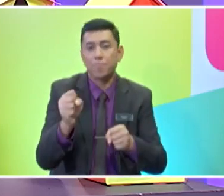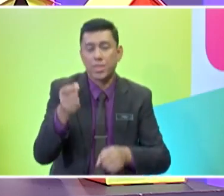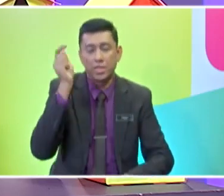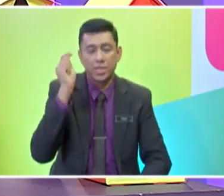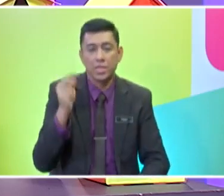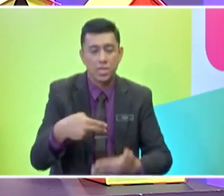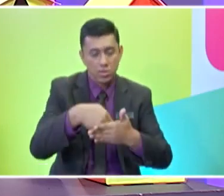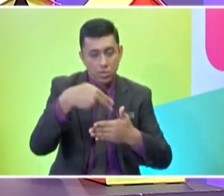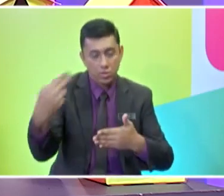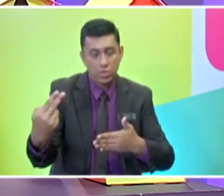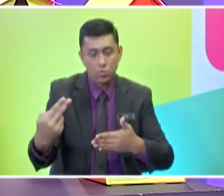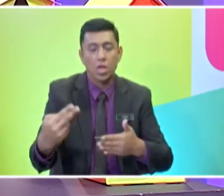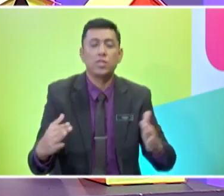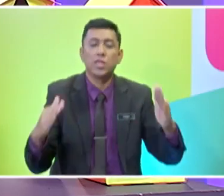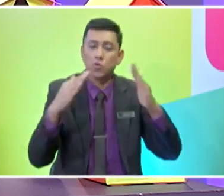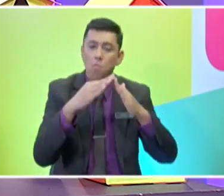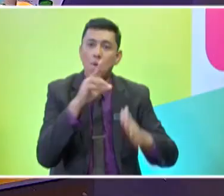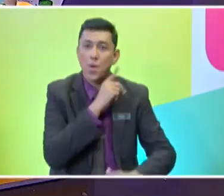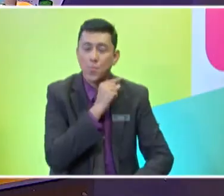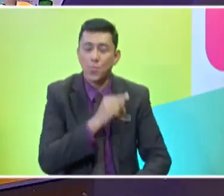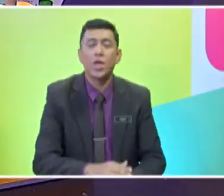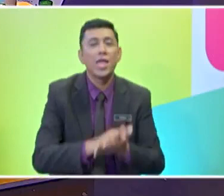hasilnya rumah burung nih